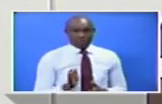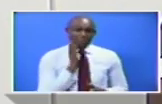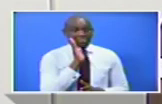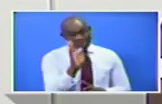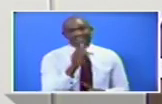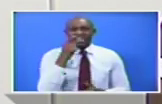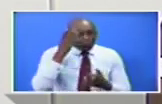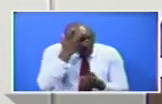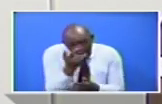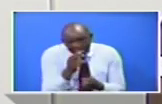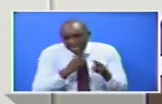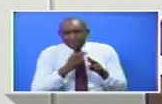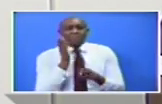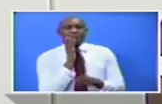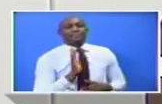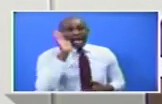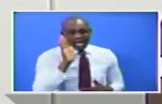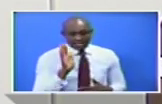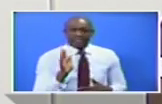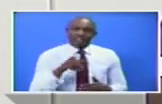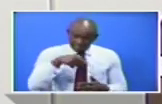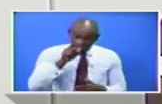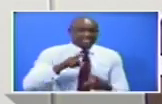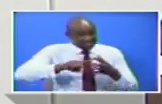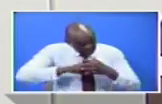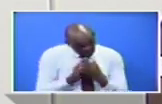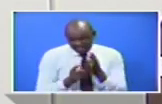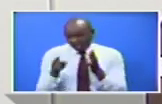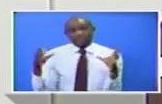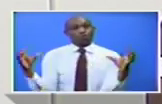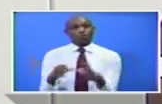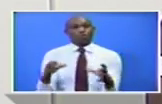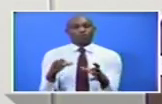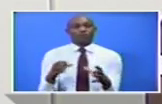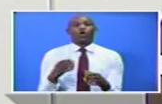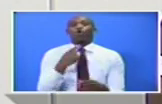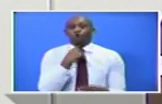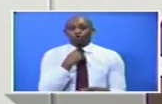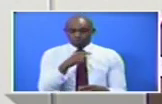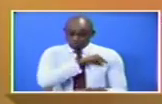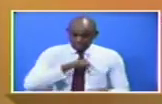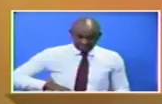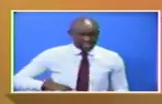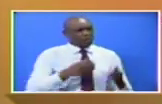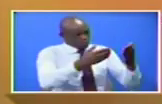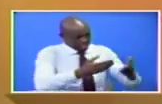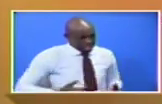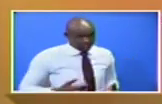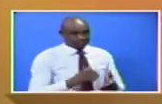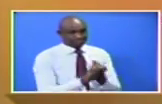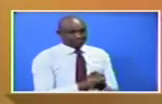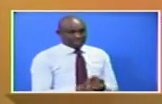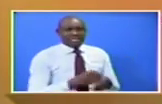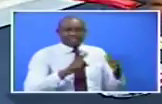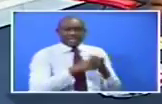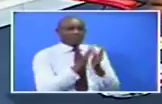Atatueleza ni kwa nini wanamtambua kama mama yao. Pia ndiye mwanzilishi wa kikundi hiki cha Kotu Queens. Karibuni sana. Shukuru. Nianze